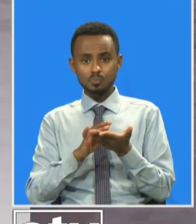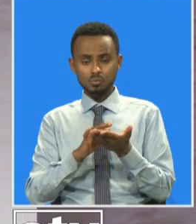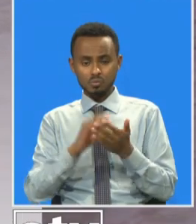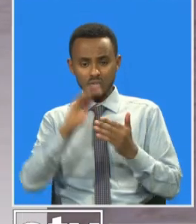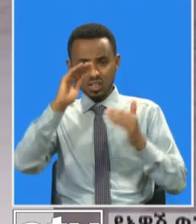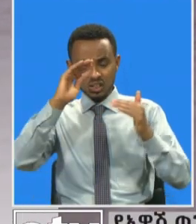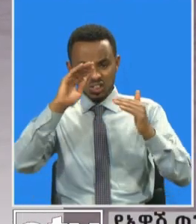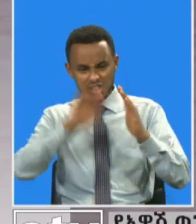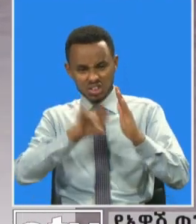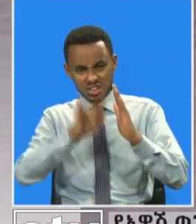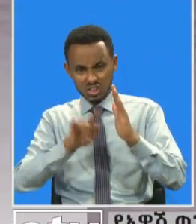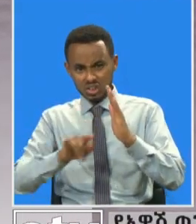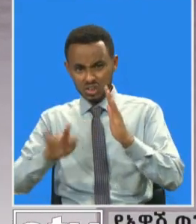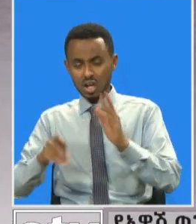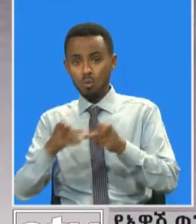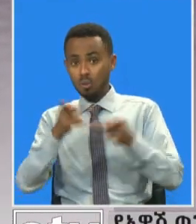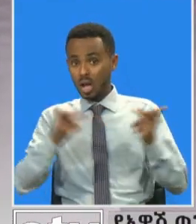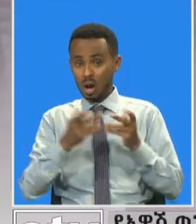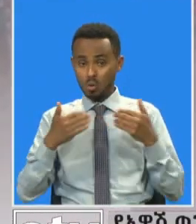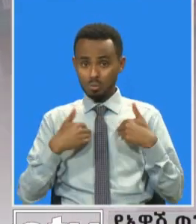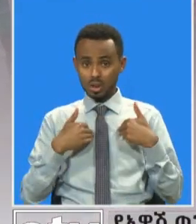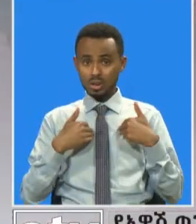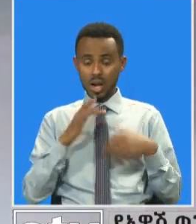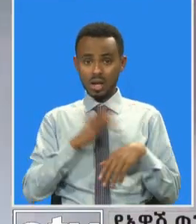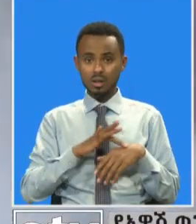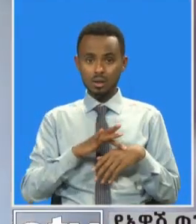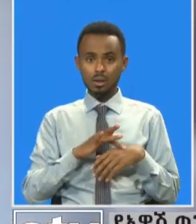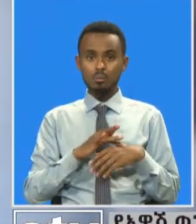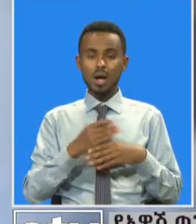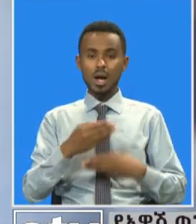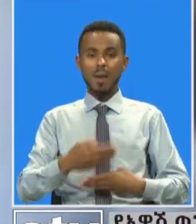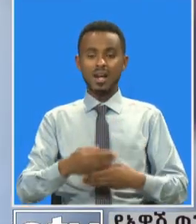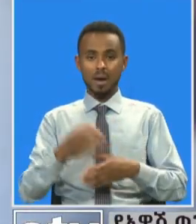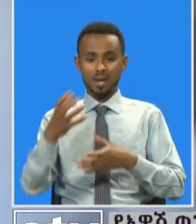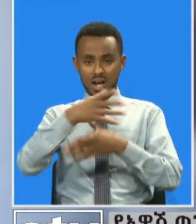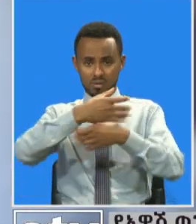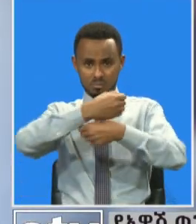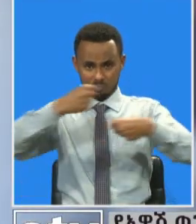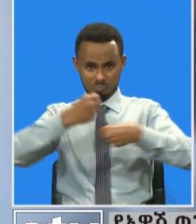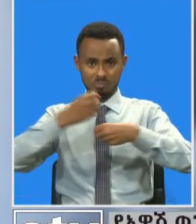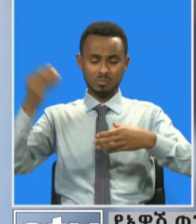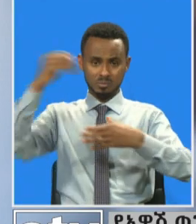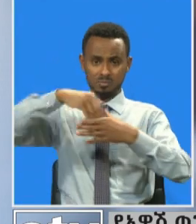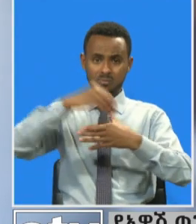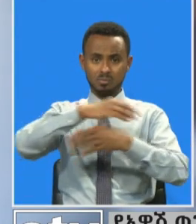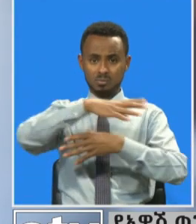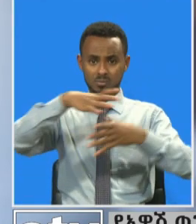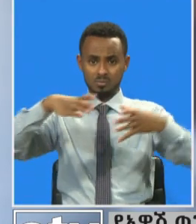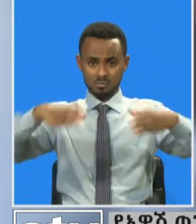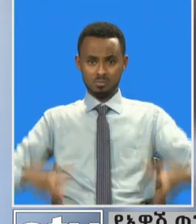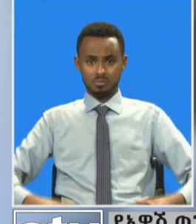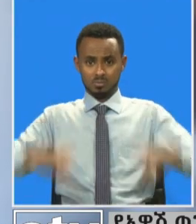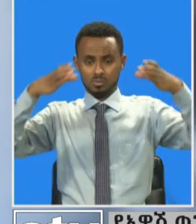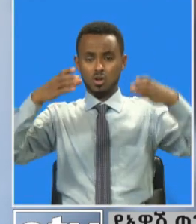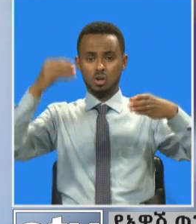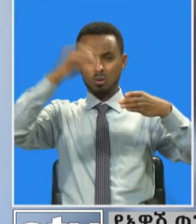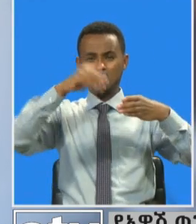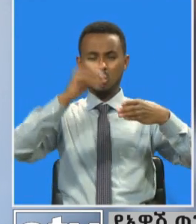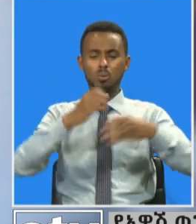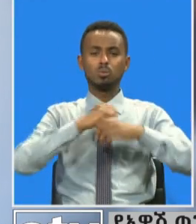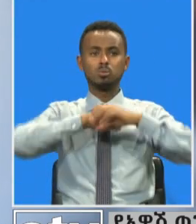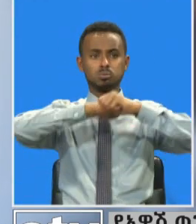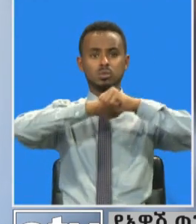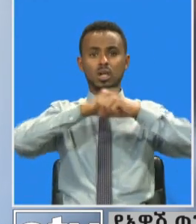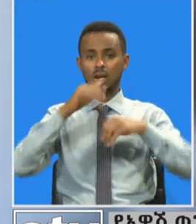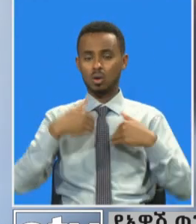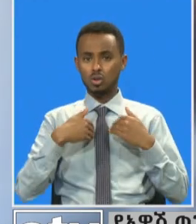ለወርስ ስፖቶች አሉ። ዝቅ ዝቅ ያሉ ቦታዎች ላይ በማዳበሪያ አፈር ሙልተን እየተከላከልን ያለ ነው። በአሁኑ ሰዓት